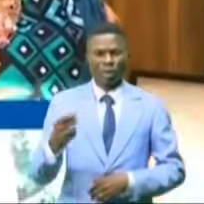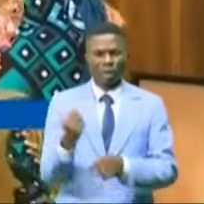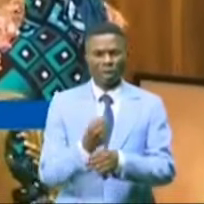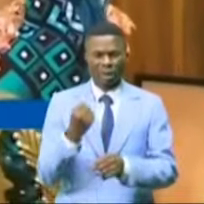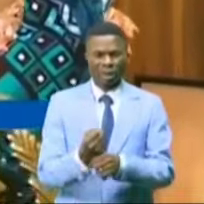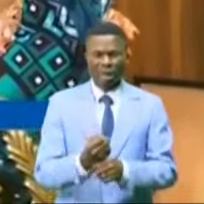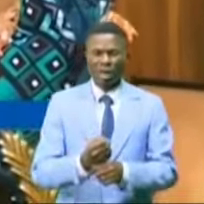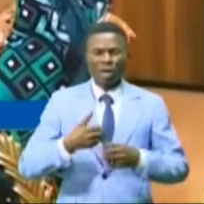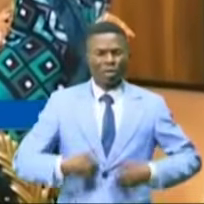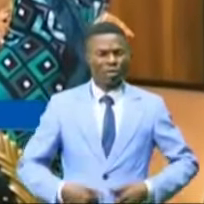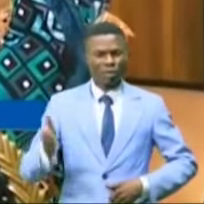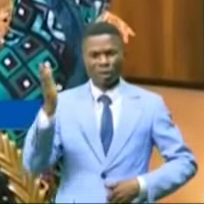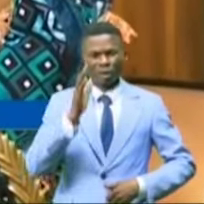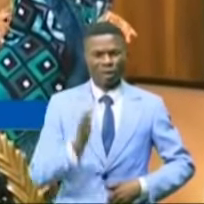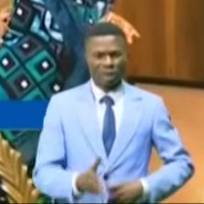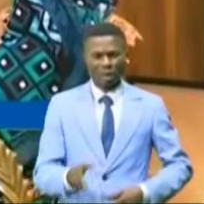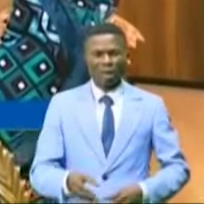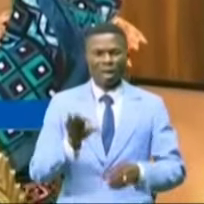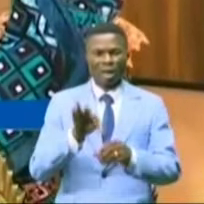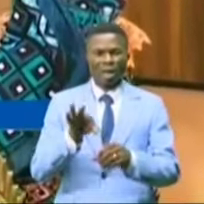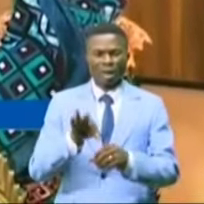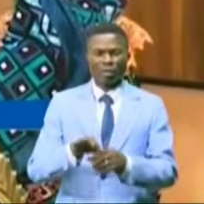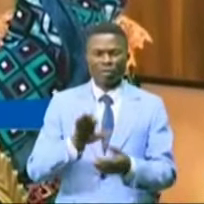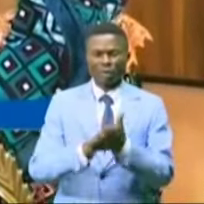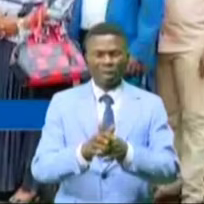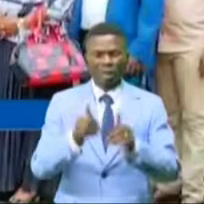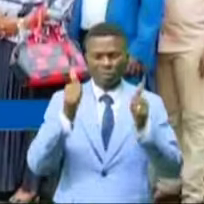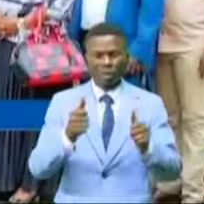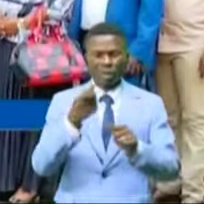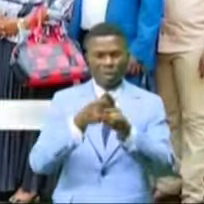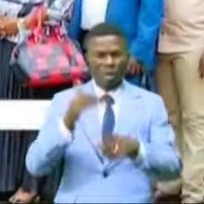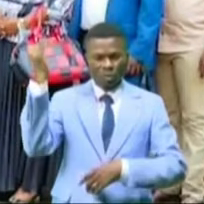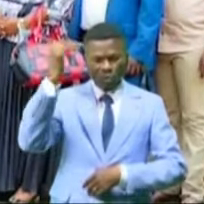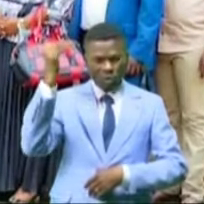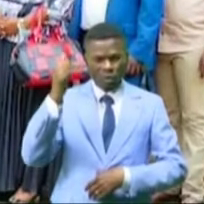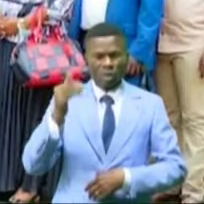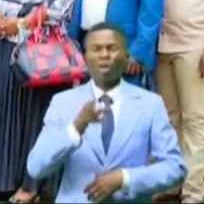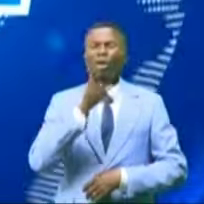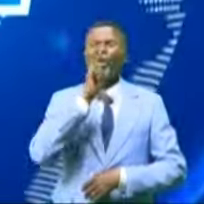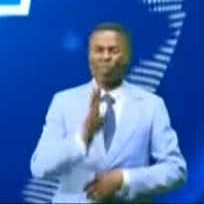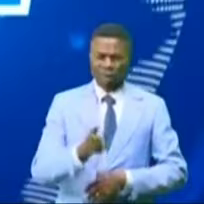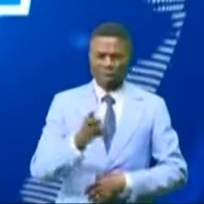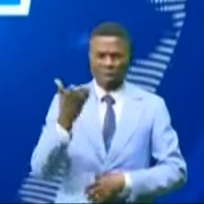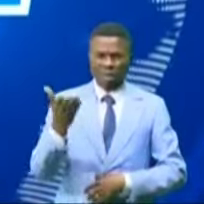travaillé sans relâche pour rendre les élections du 20 décembre possibles et une réalité.